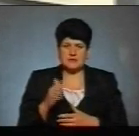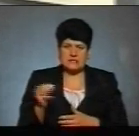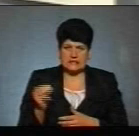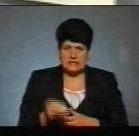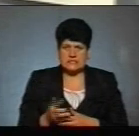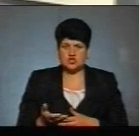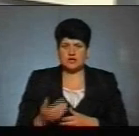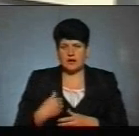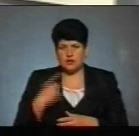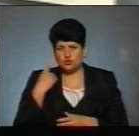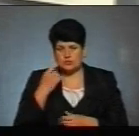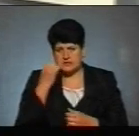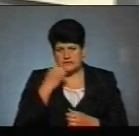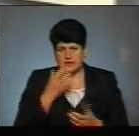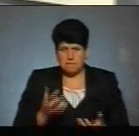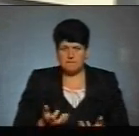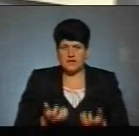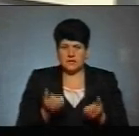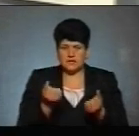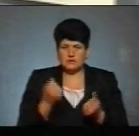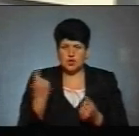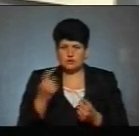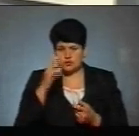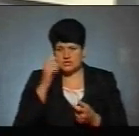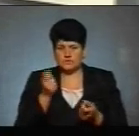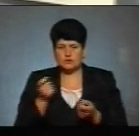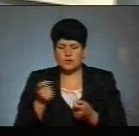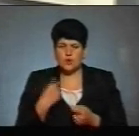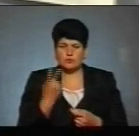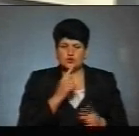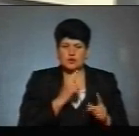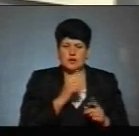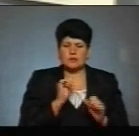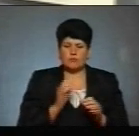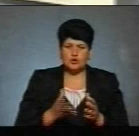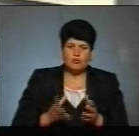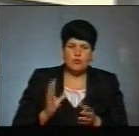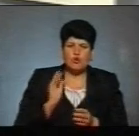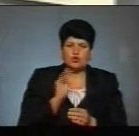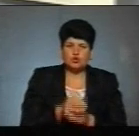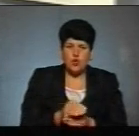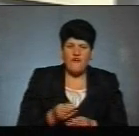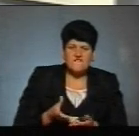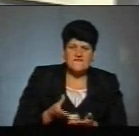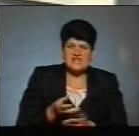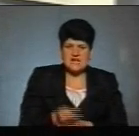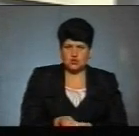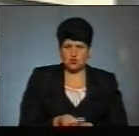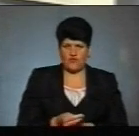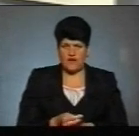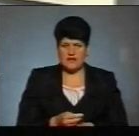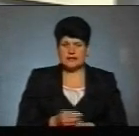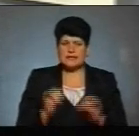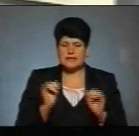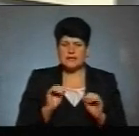Я думаю, що завдяки підтримці і обласної адміністрації, обласної ради, ми зможемо дофінансувати якраз оцей проєкт, і ми